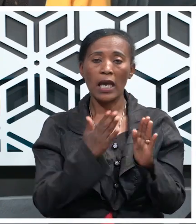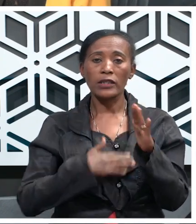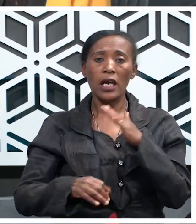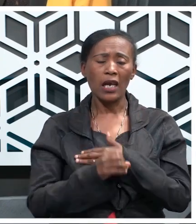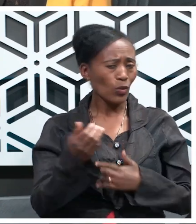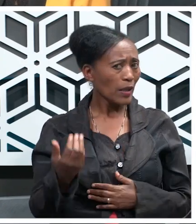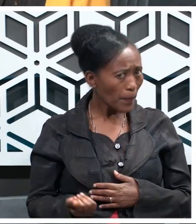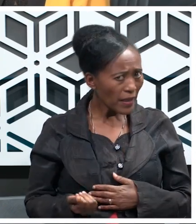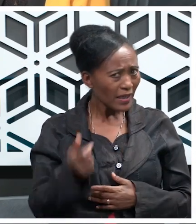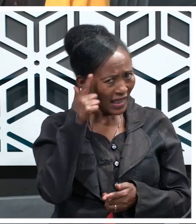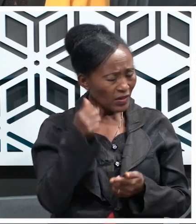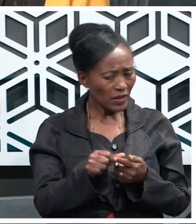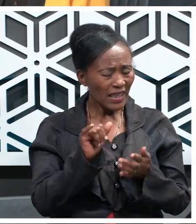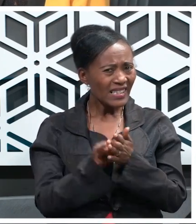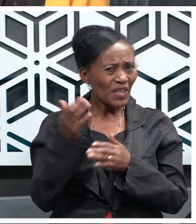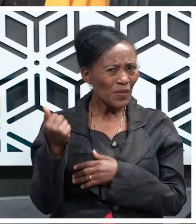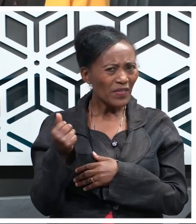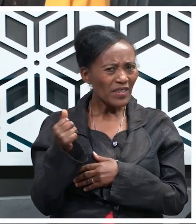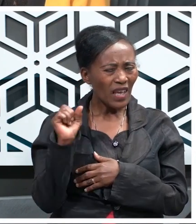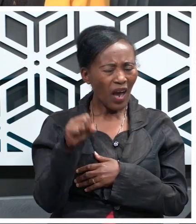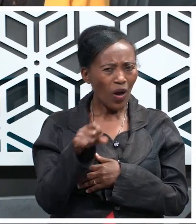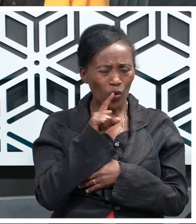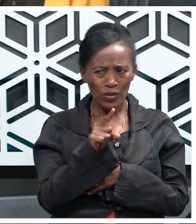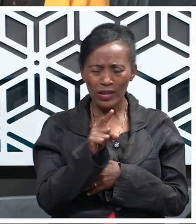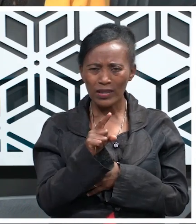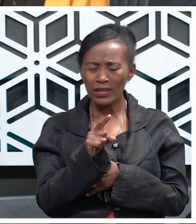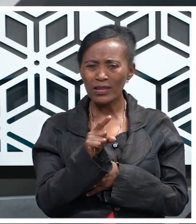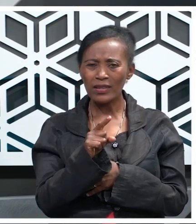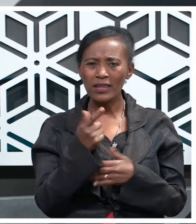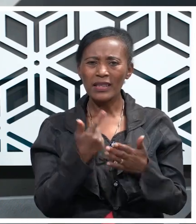ዝግጅት ያዘጋጀ አካል ጉዳተኛ ነበር መታስተውሹ ከዚህ በፊት